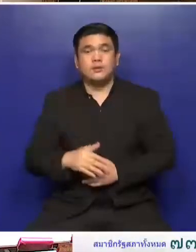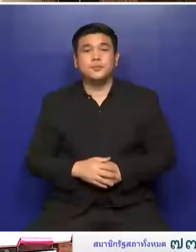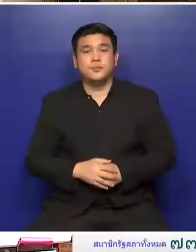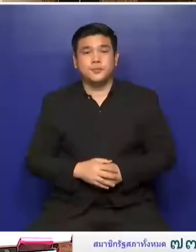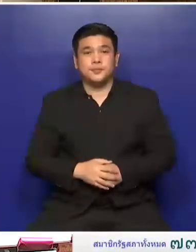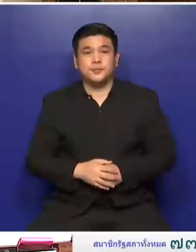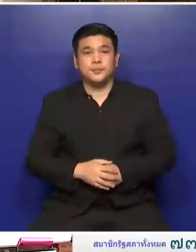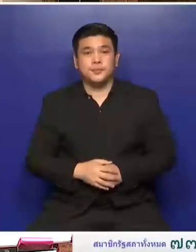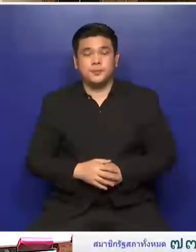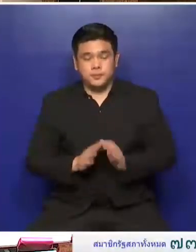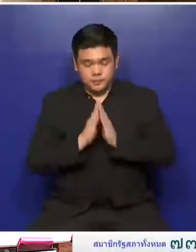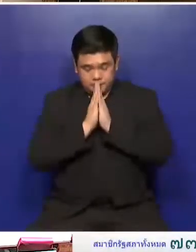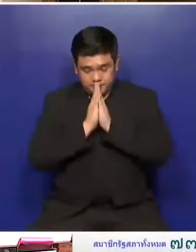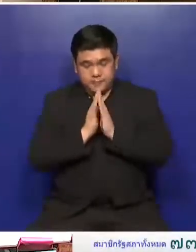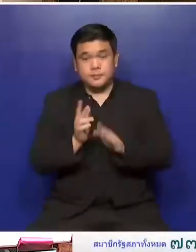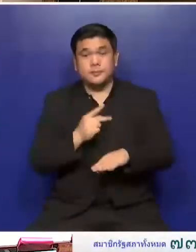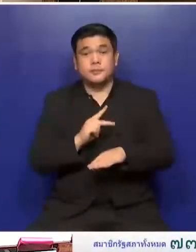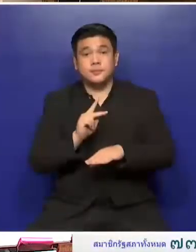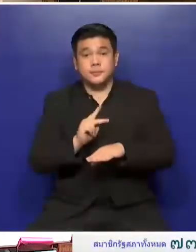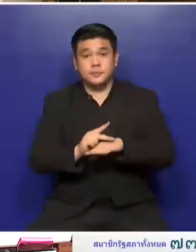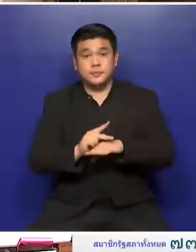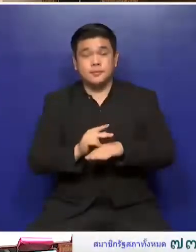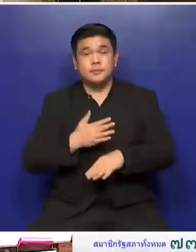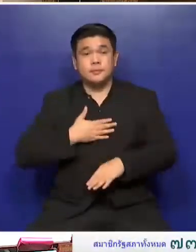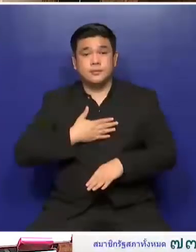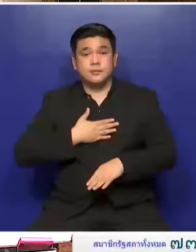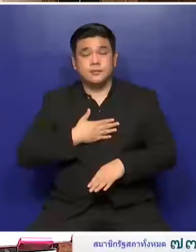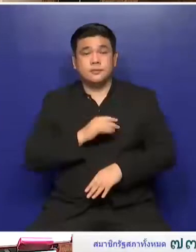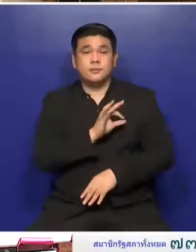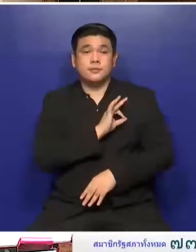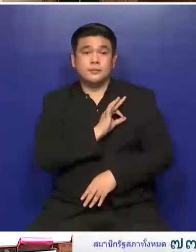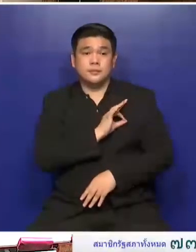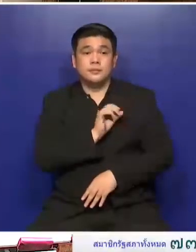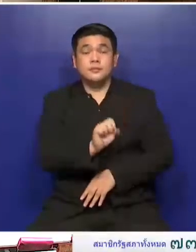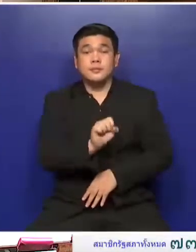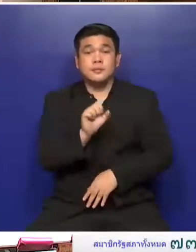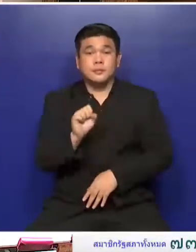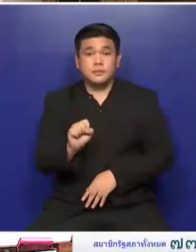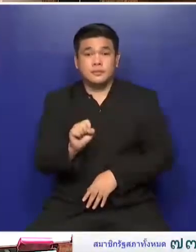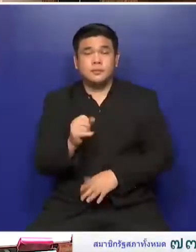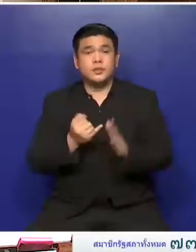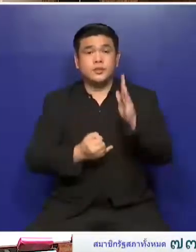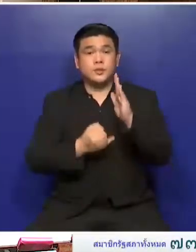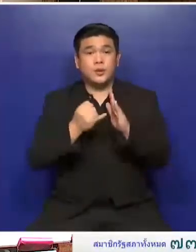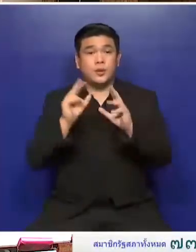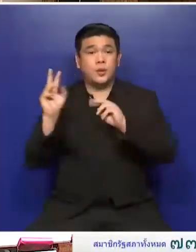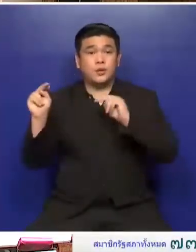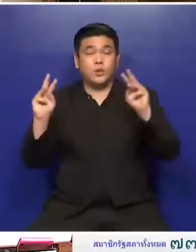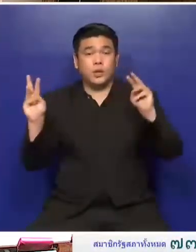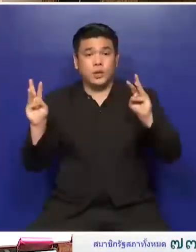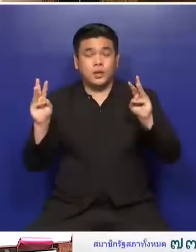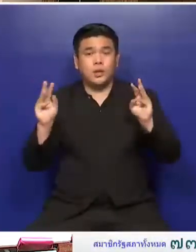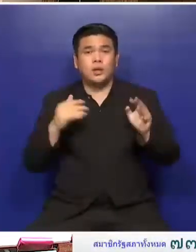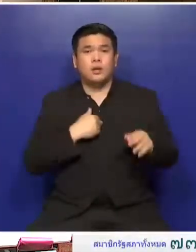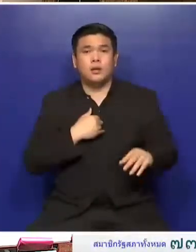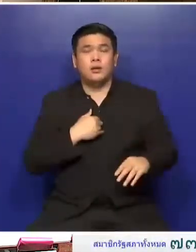ูดการกรกอบสมาชิสพาพุทธักดอลนอย่หหนรสหวนธ์พักภรงประชารัศใน